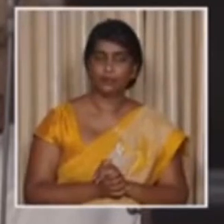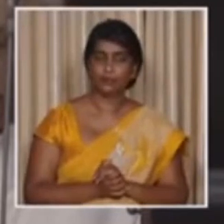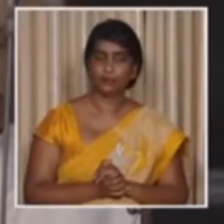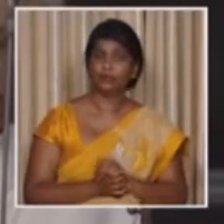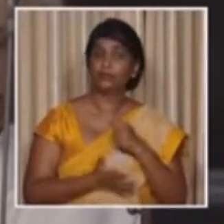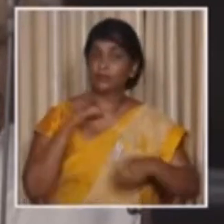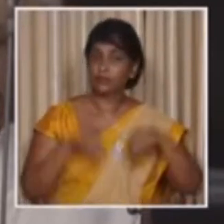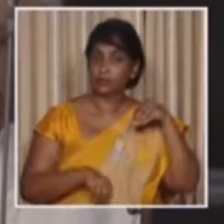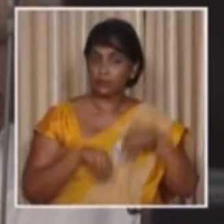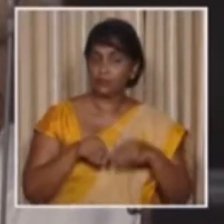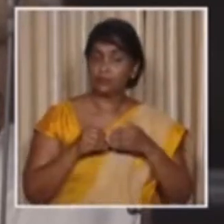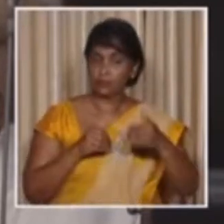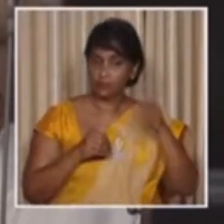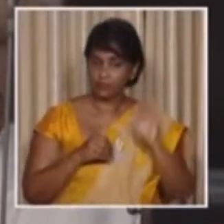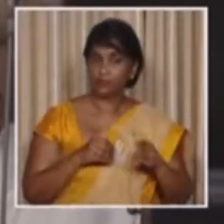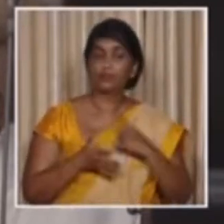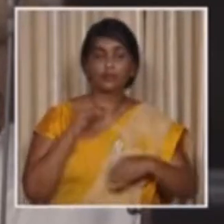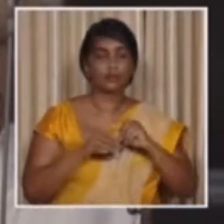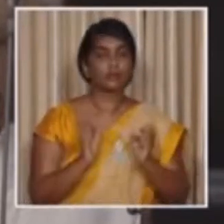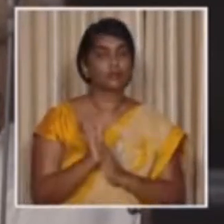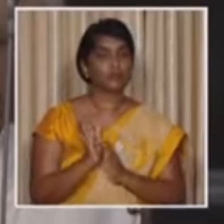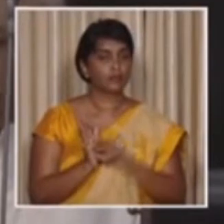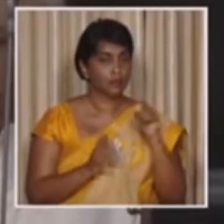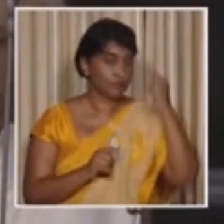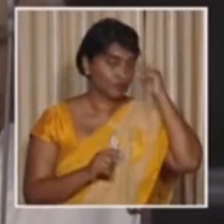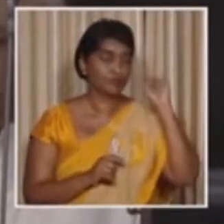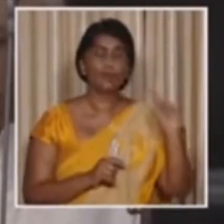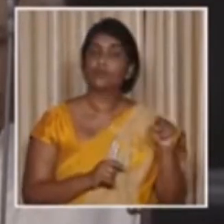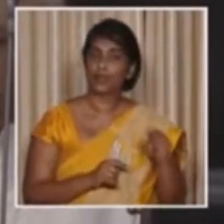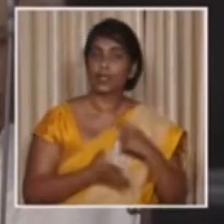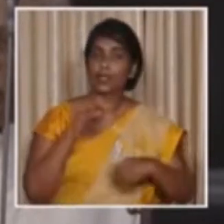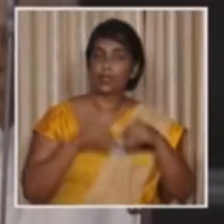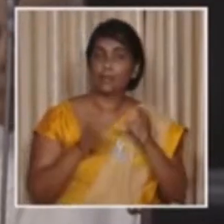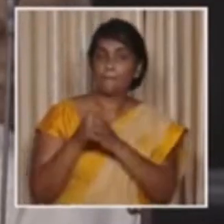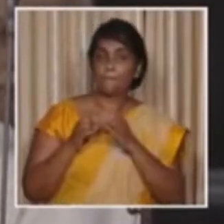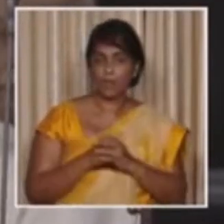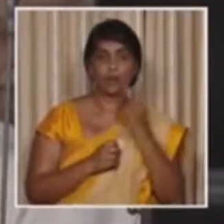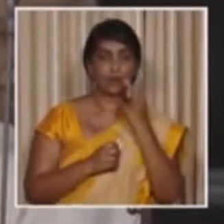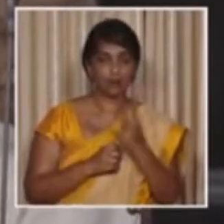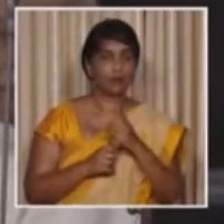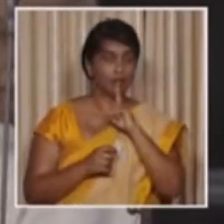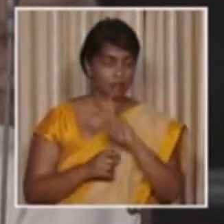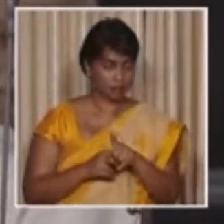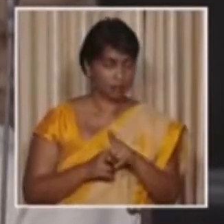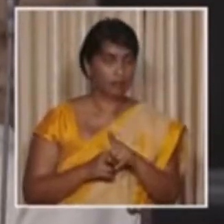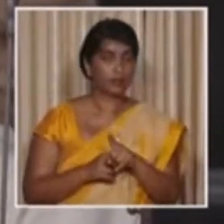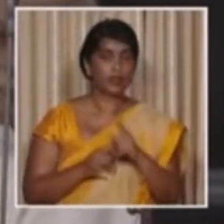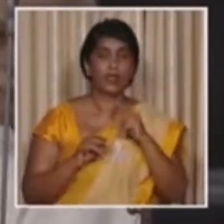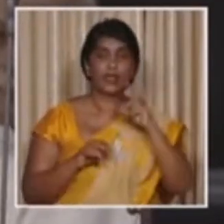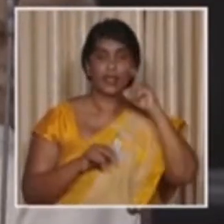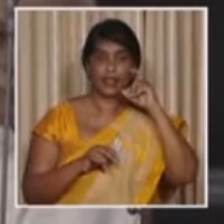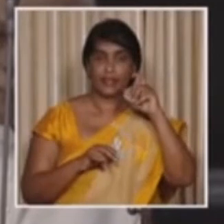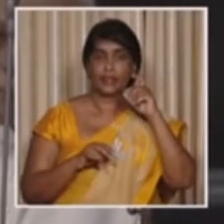ඡන්ද විමසමින් පවත්වන ලබන ලෙස මැතිවරණ කොමිෂන් සභාවට එරෙහිව දේශපාලන පක්ෂ දෙකක් විසින් පවරා තිබුණ